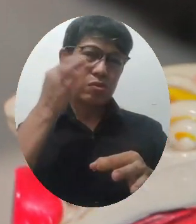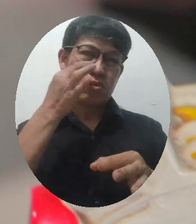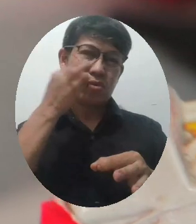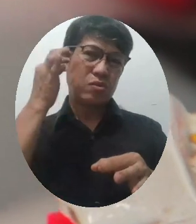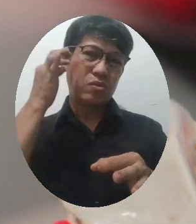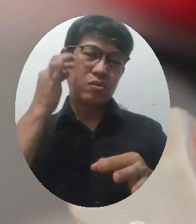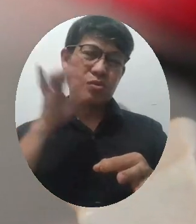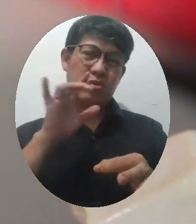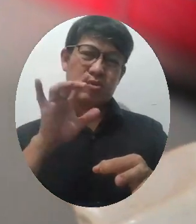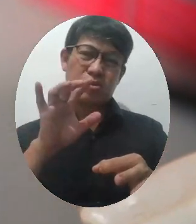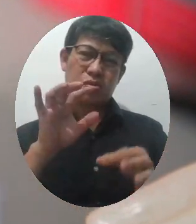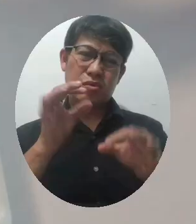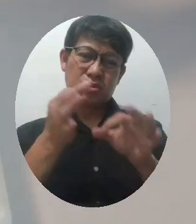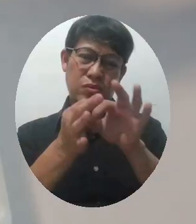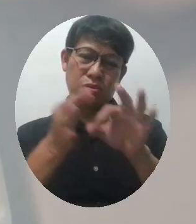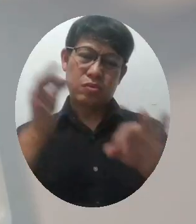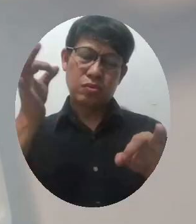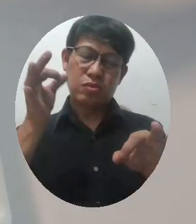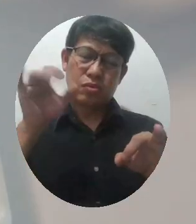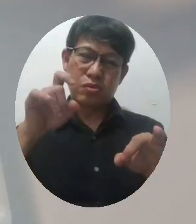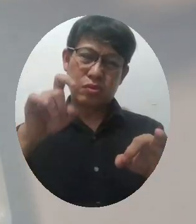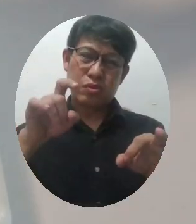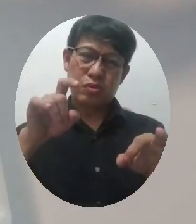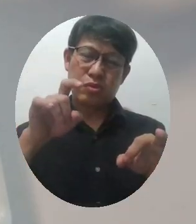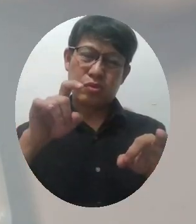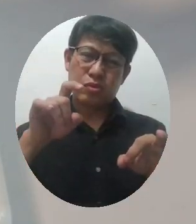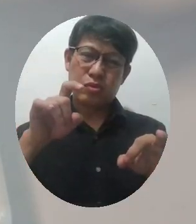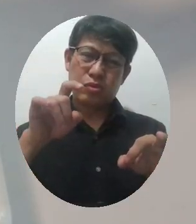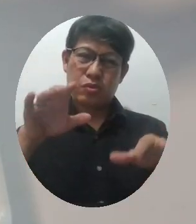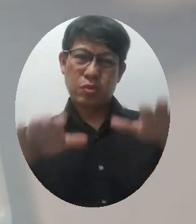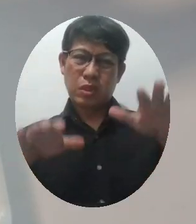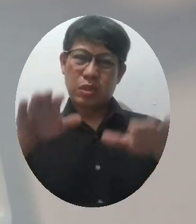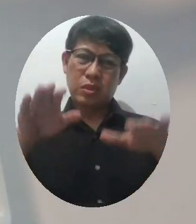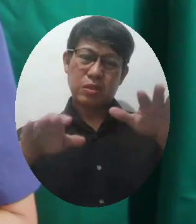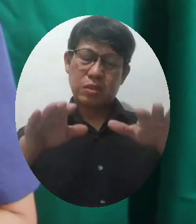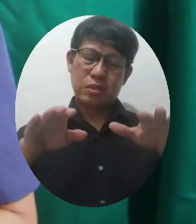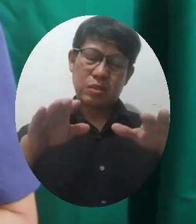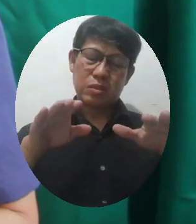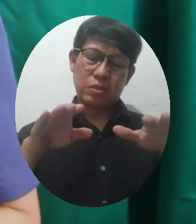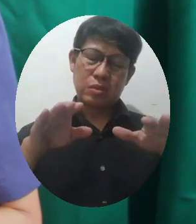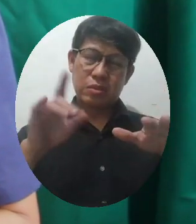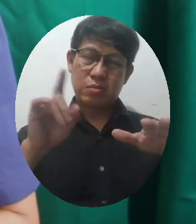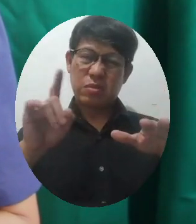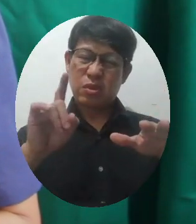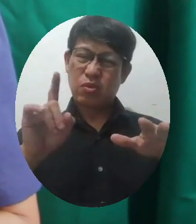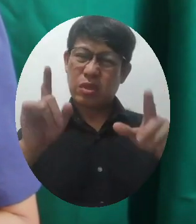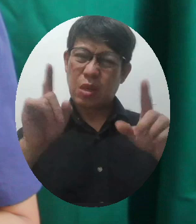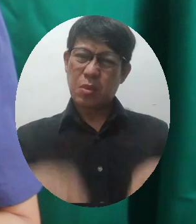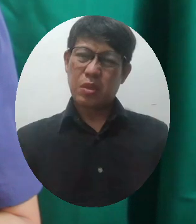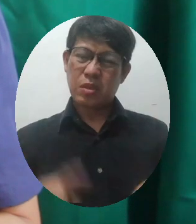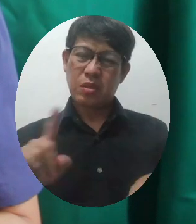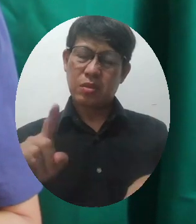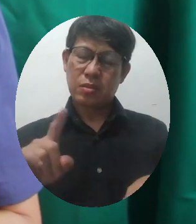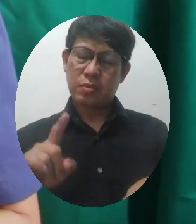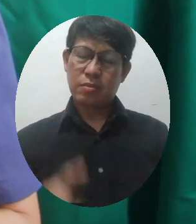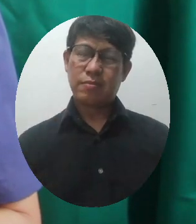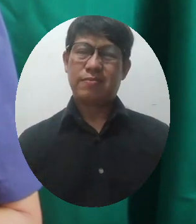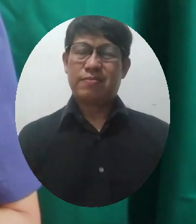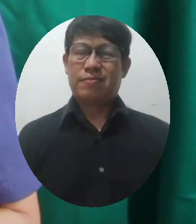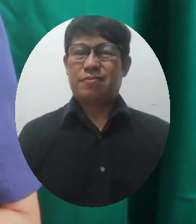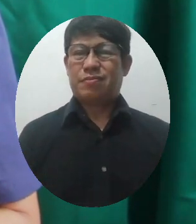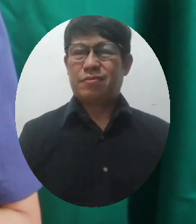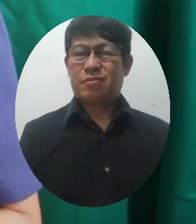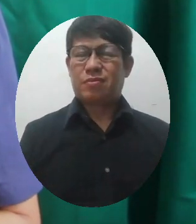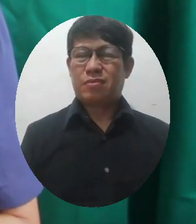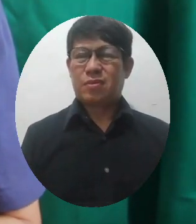ang pinaka-purpose ng eustachian tube natin is to equalize the pressure dito sa middle ear natin, no? However, may mga tao or may mga